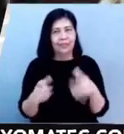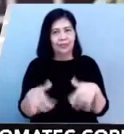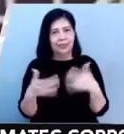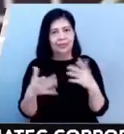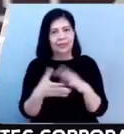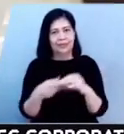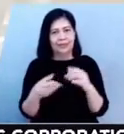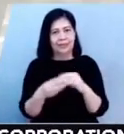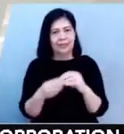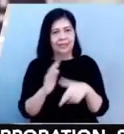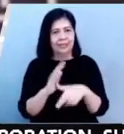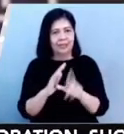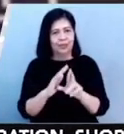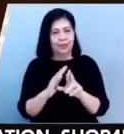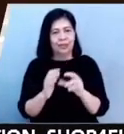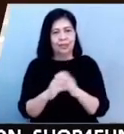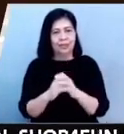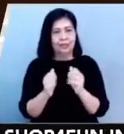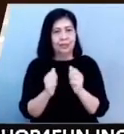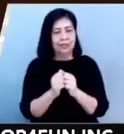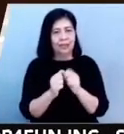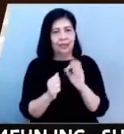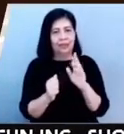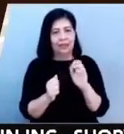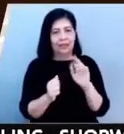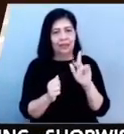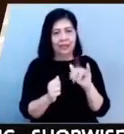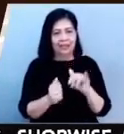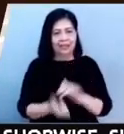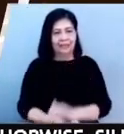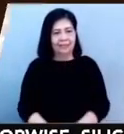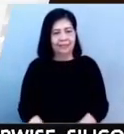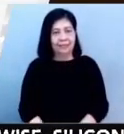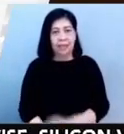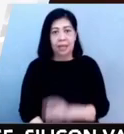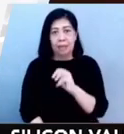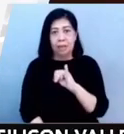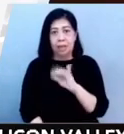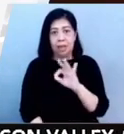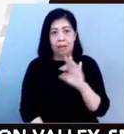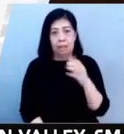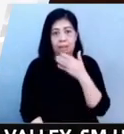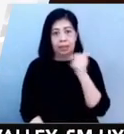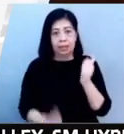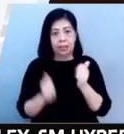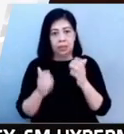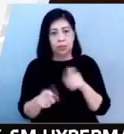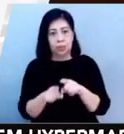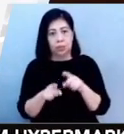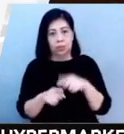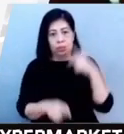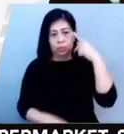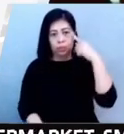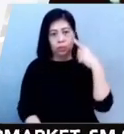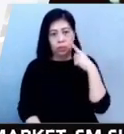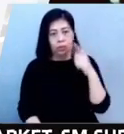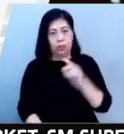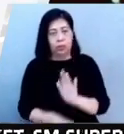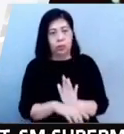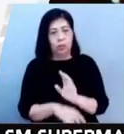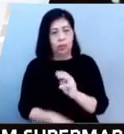Rewind, pati ang Firefly. MIFF Best Actor din si Piolo Pascual para sa pelikulang